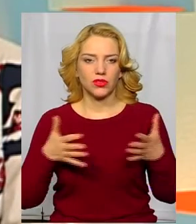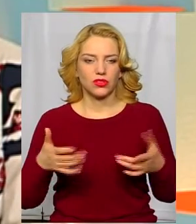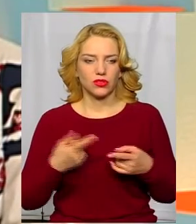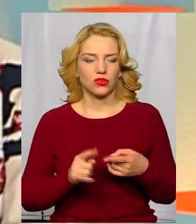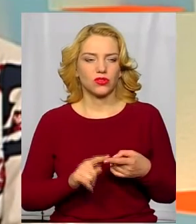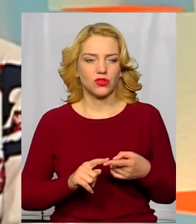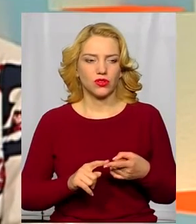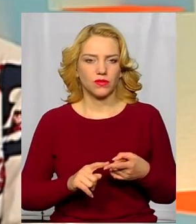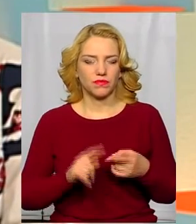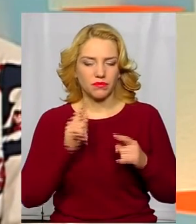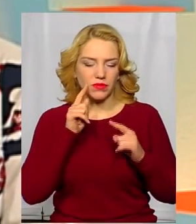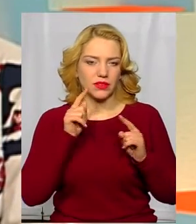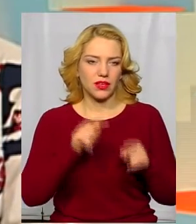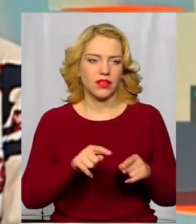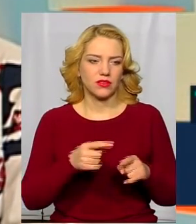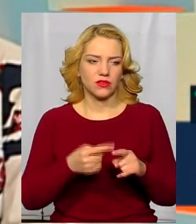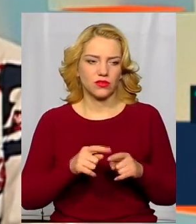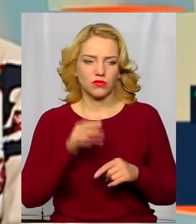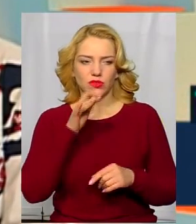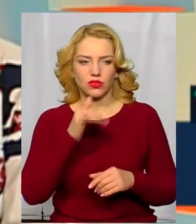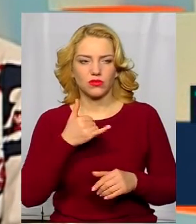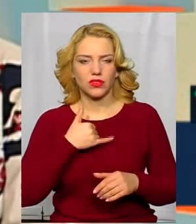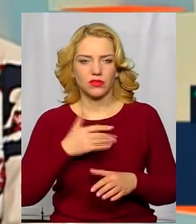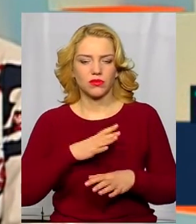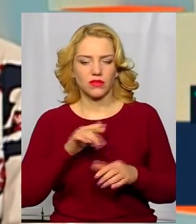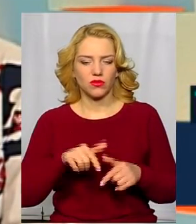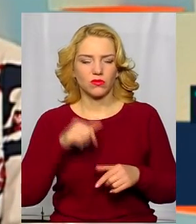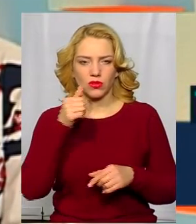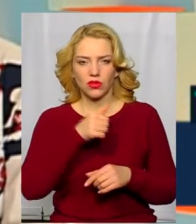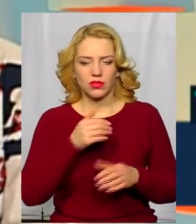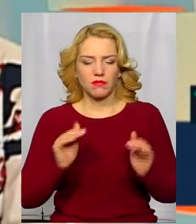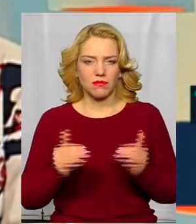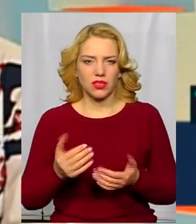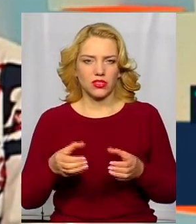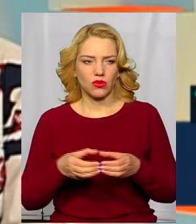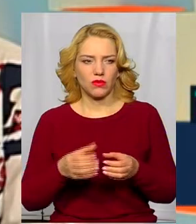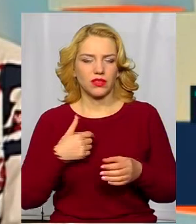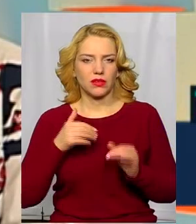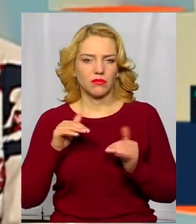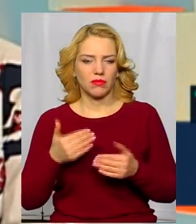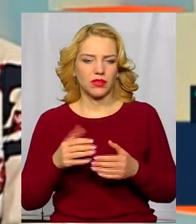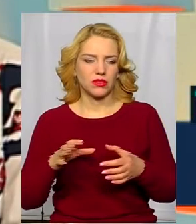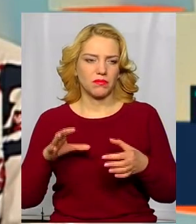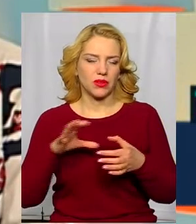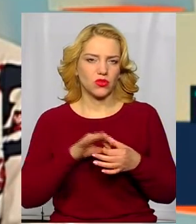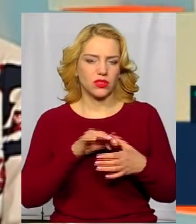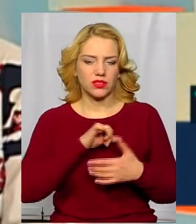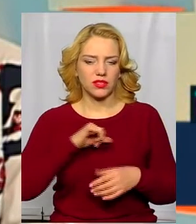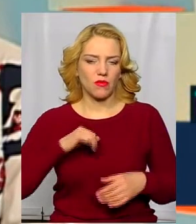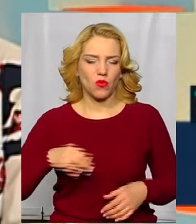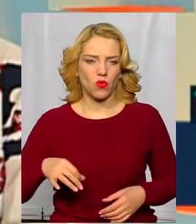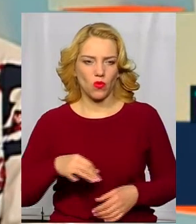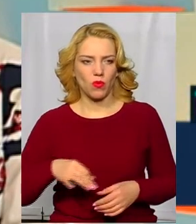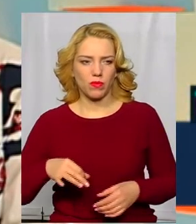цього більше приділяють цьому час. У нас була цього року менша команда, ми менше підключили саму область. Тобто, так